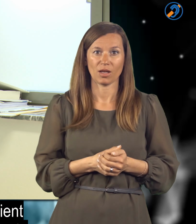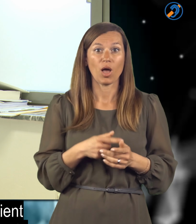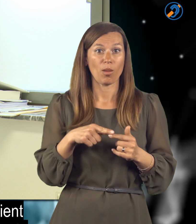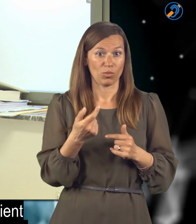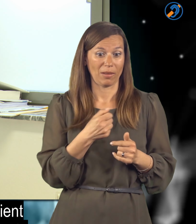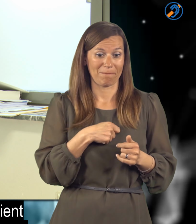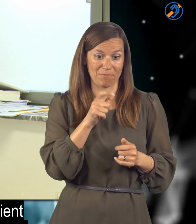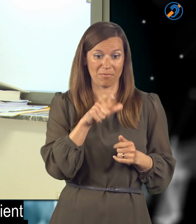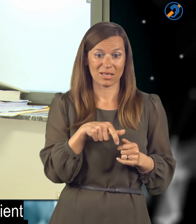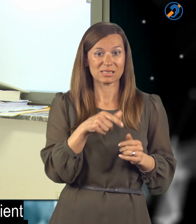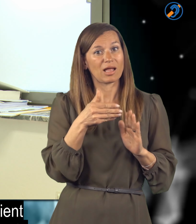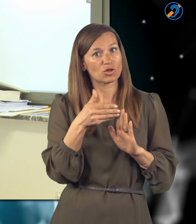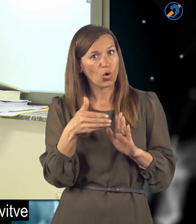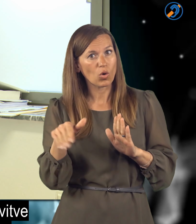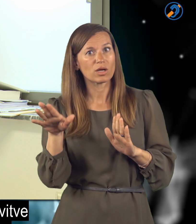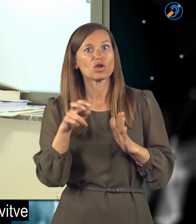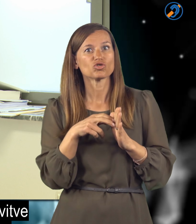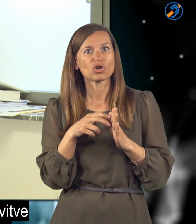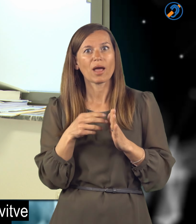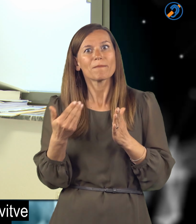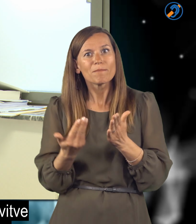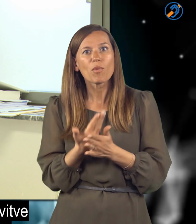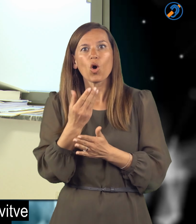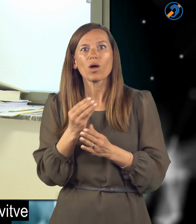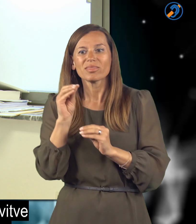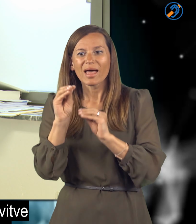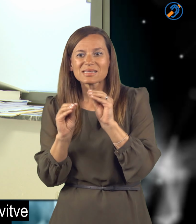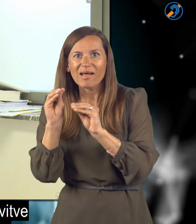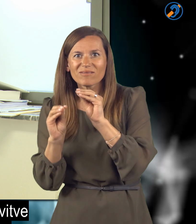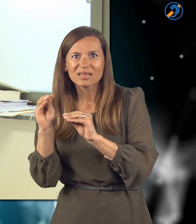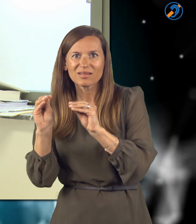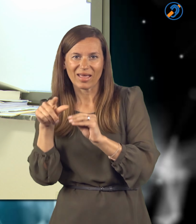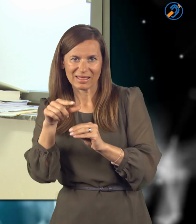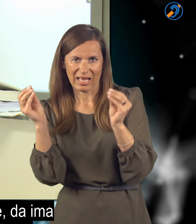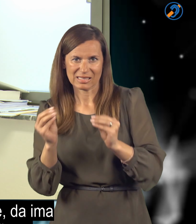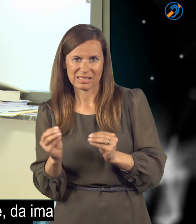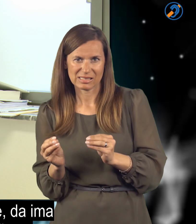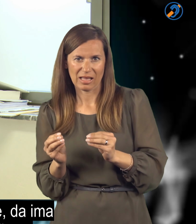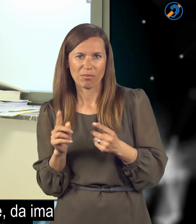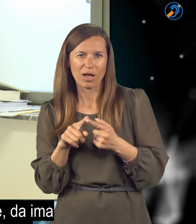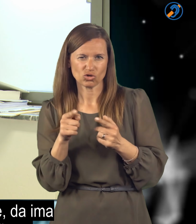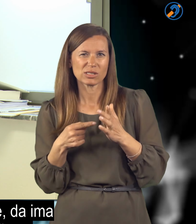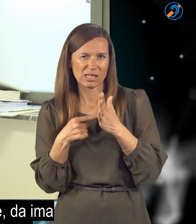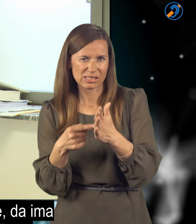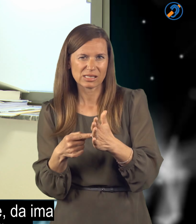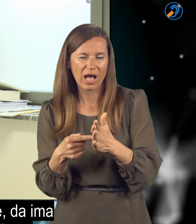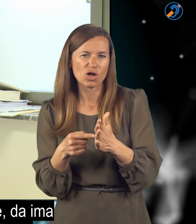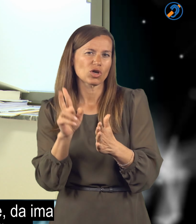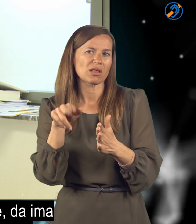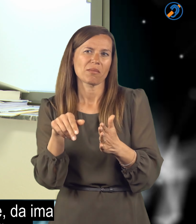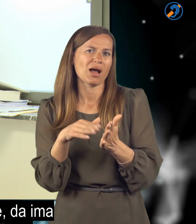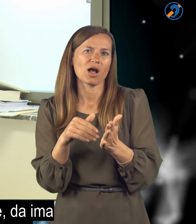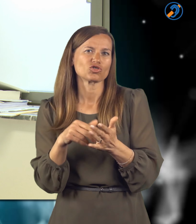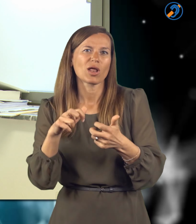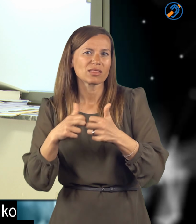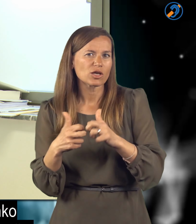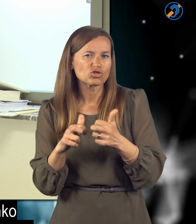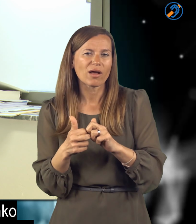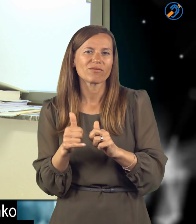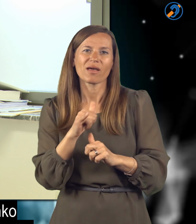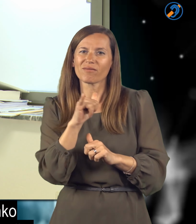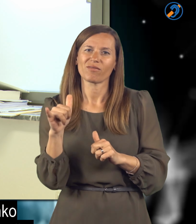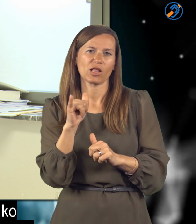Lahko pa pacient gre potem kasneje še na ponastavitve tega sistema. Kolikor se pač izkaže, da ima še določene težave, se